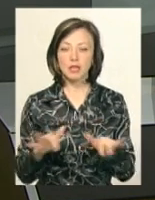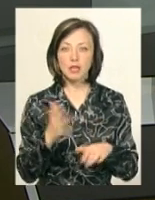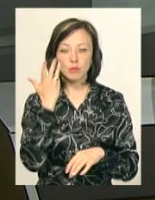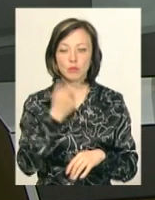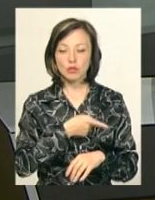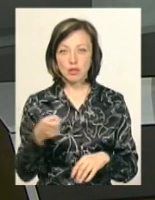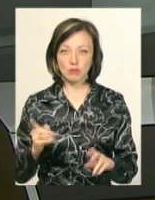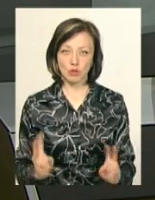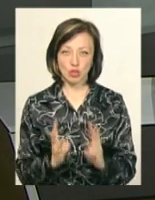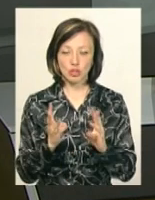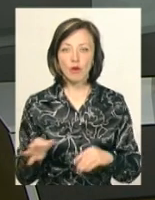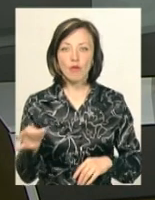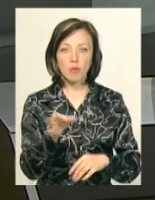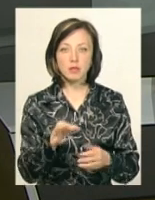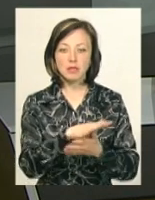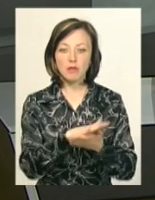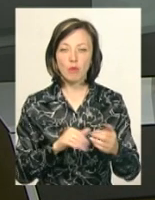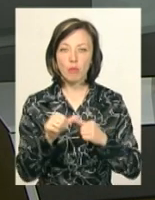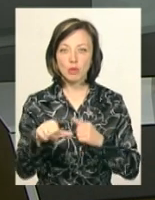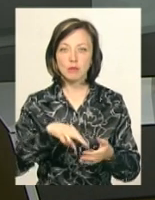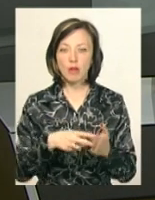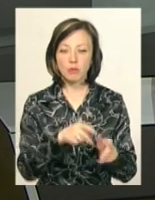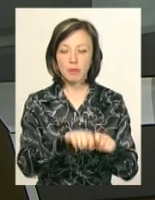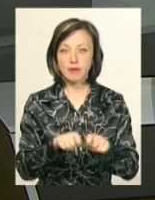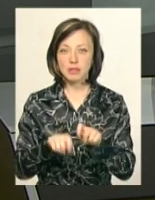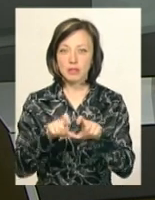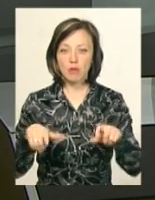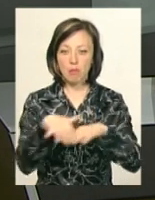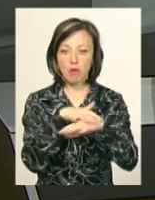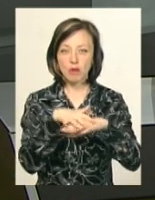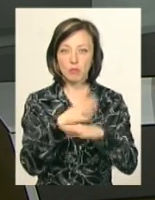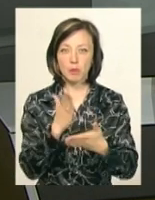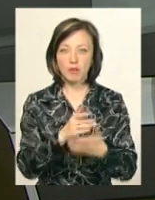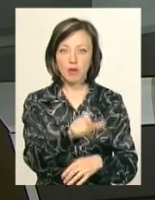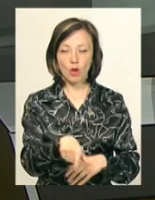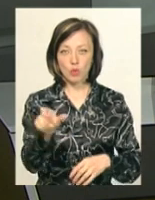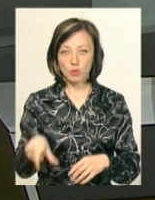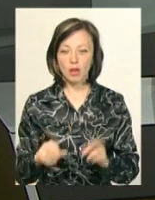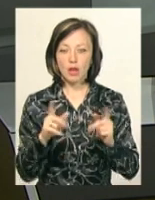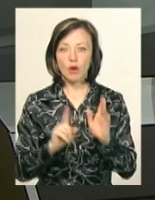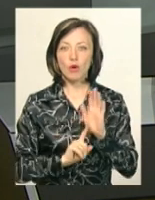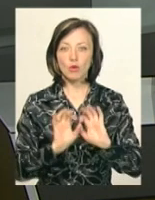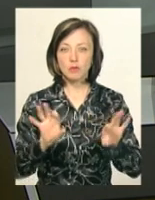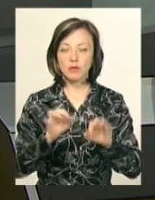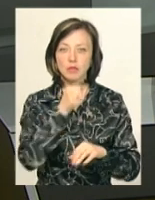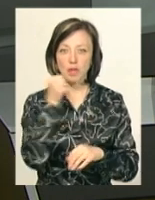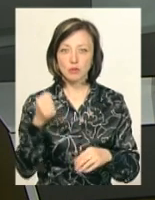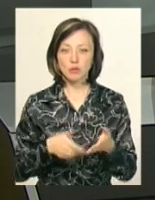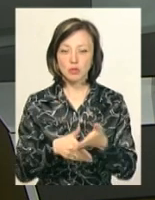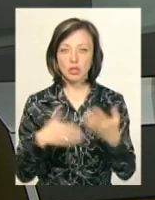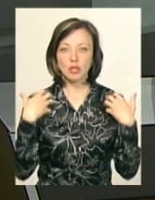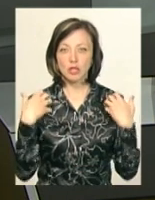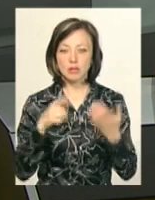пожежі. Нагадаю, на Хмельниччині тривають позапланові перевірки закладів масового перебування людей. Як розповів старший помічник начальника з